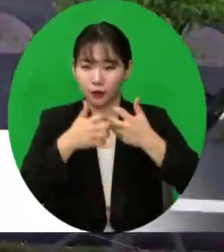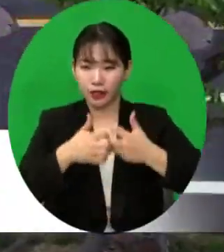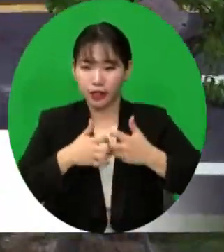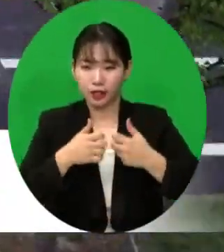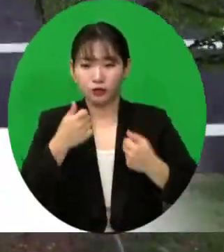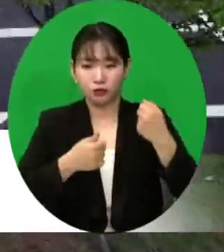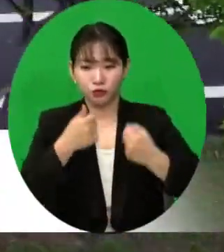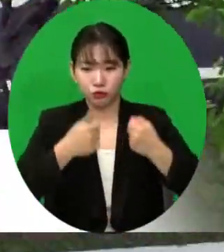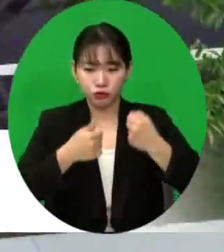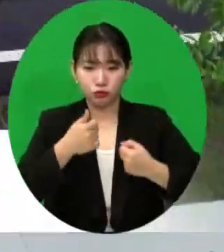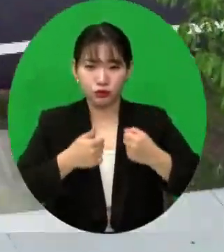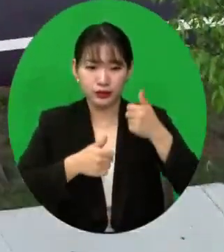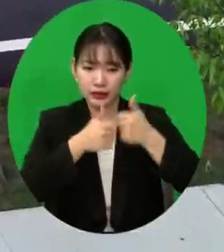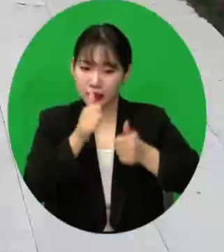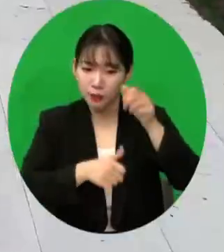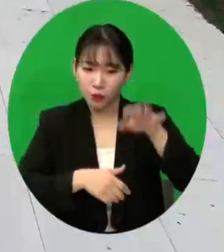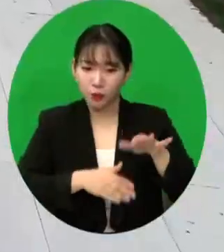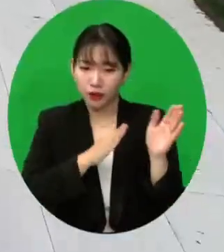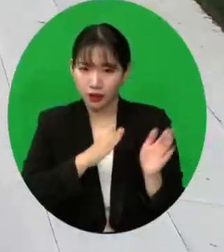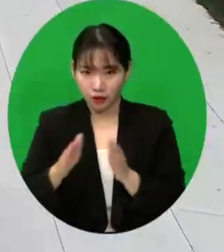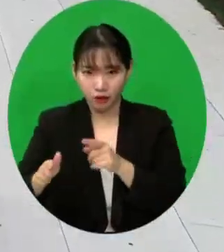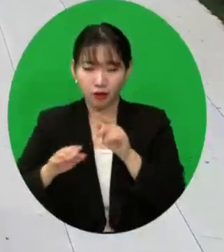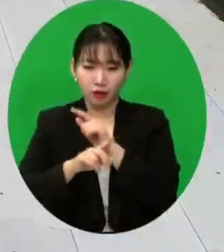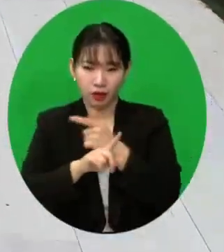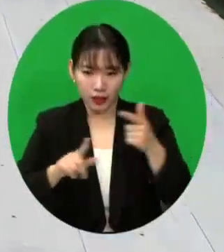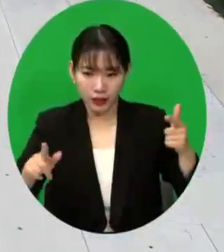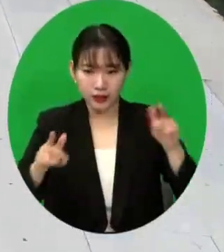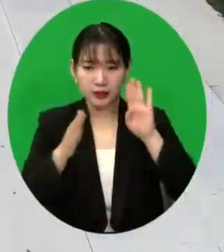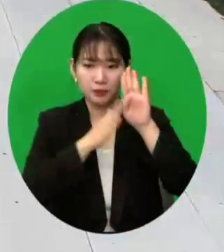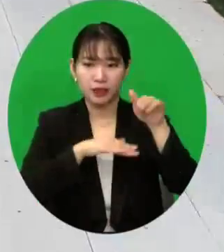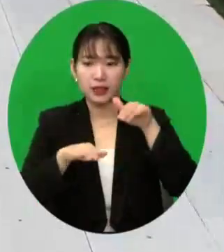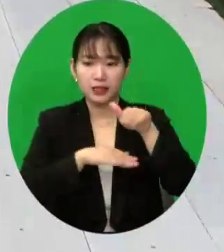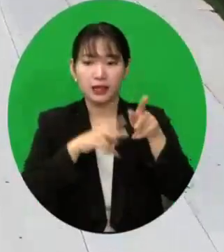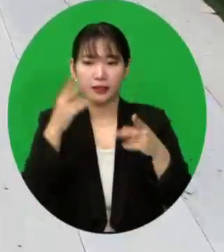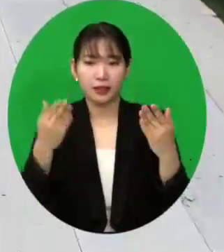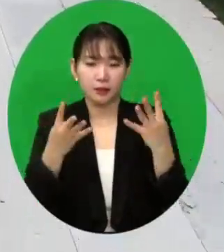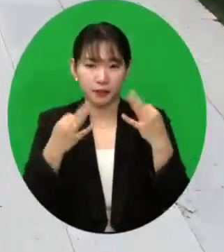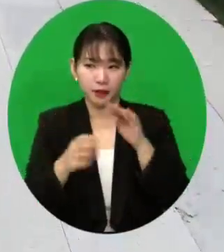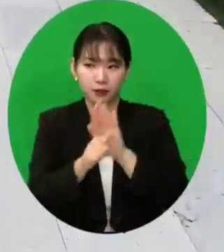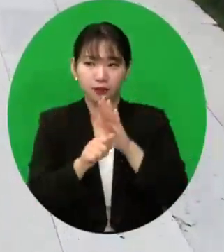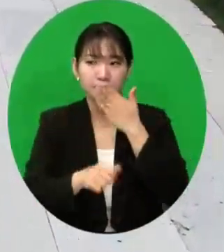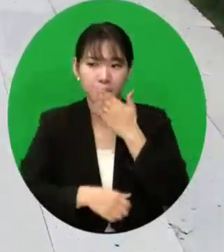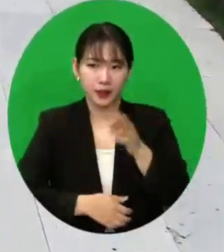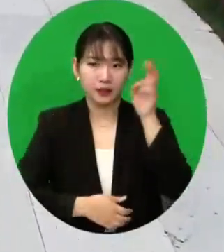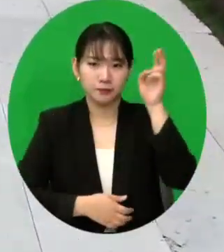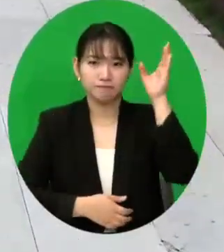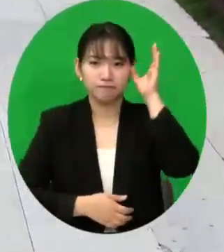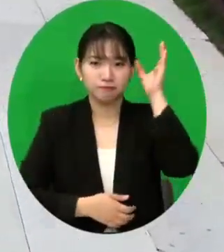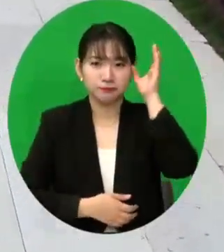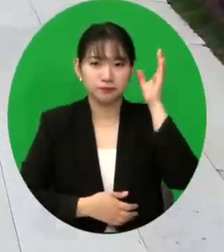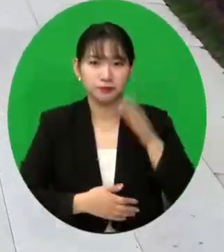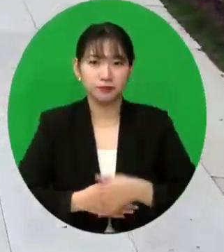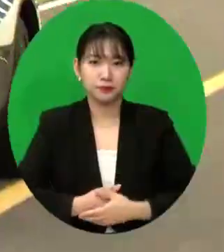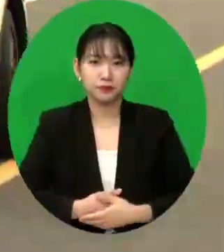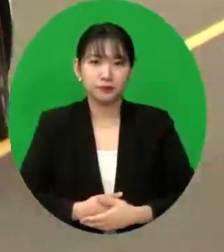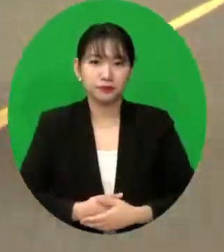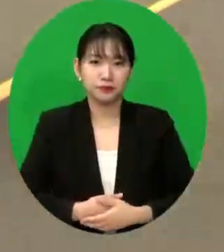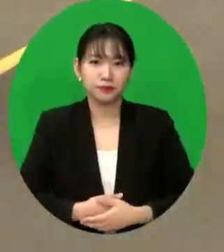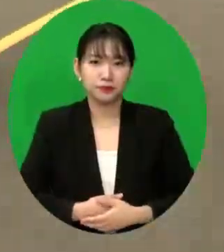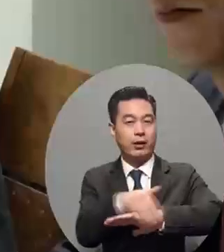테스트필드 조성 등 전남의 미래 모빌리티 산업 육성에도 많은 도움이 될 것으로 기대하고 있습니다.